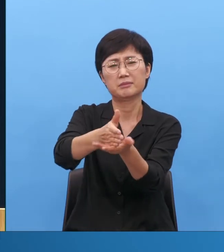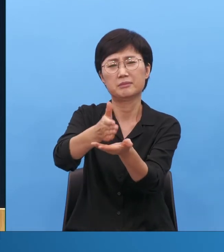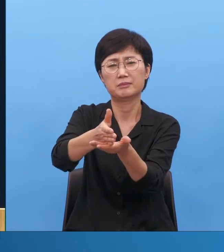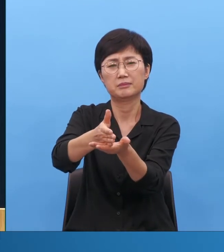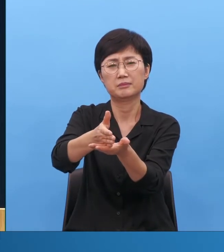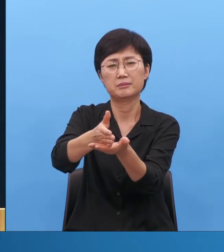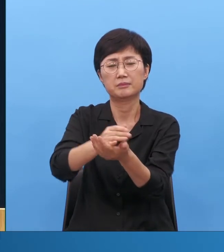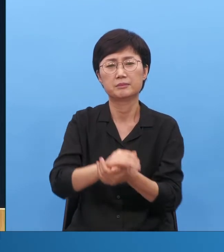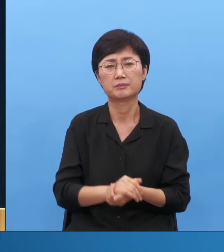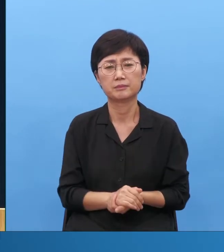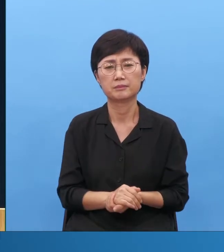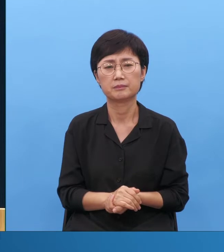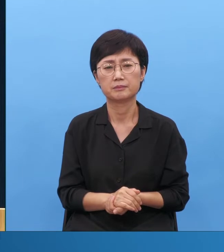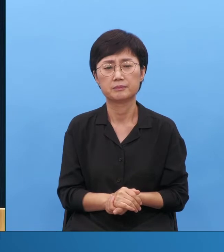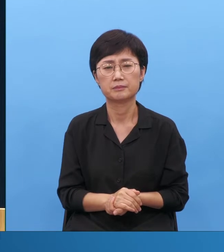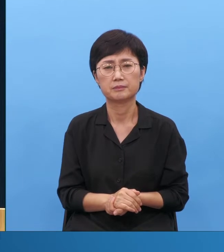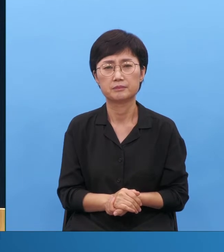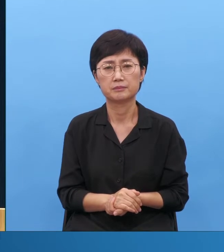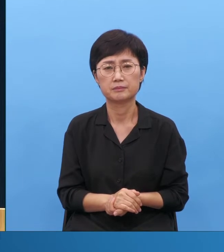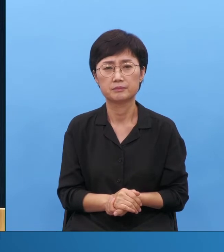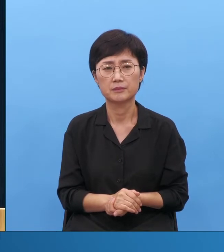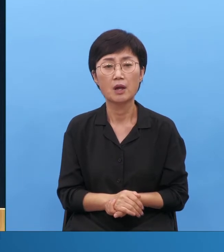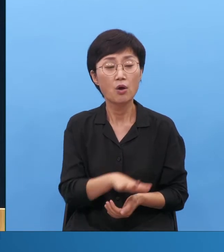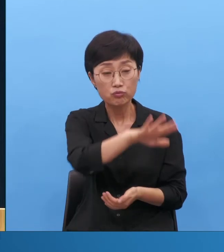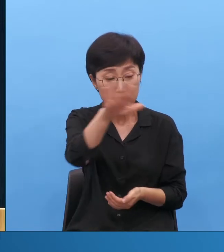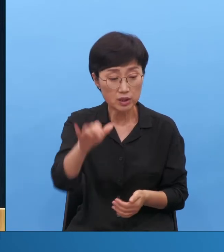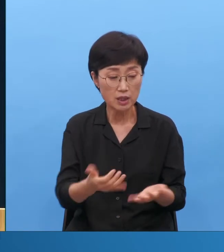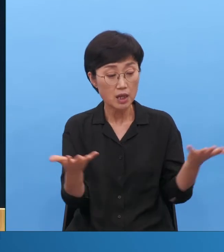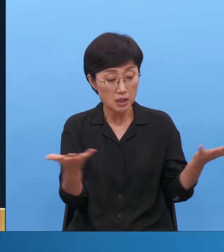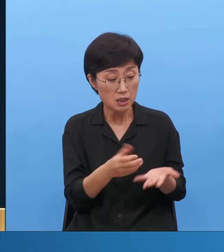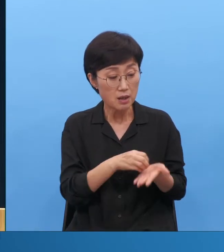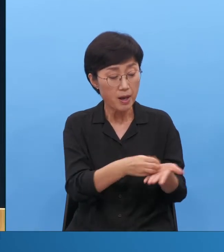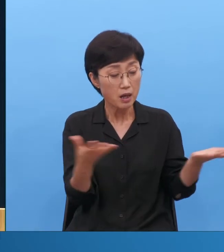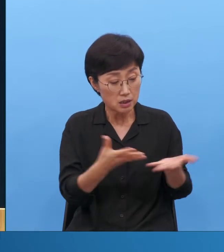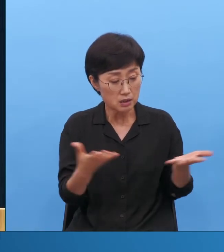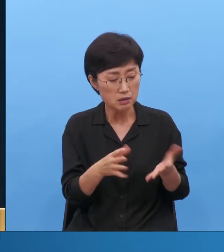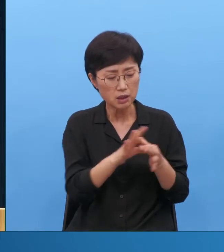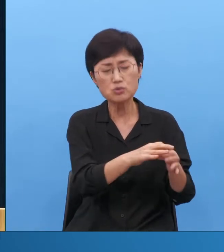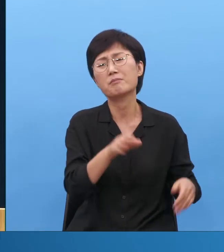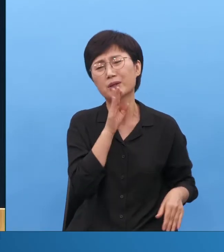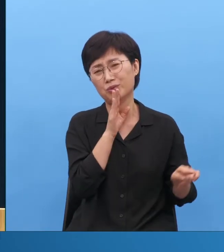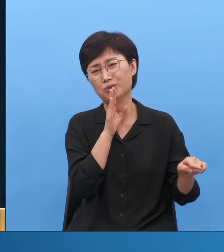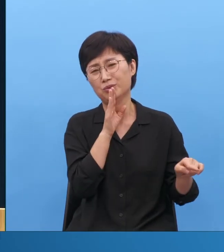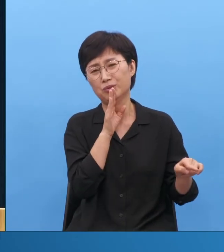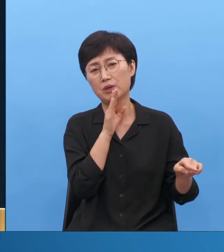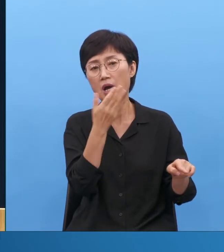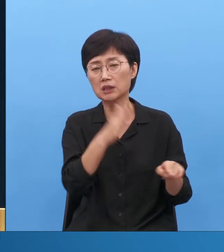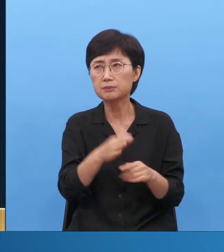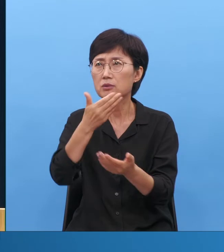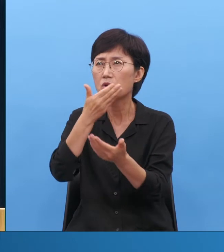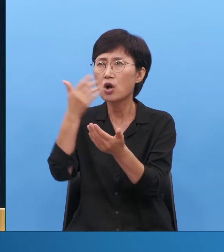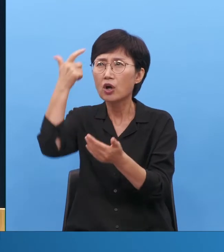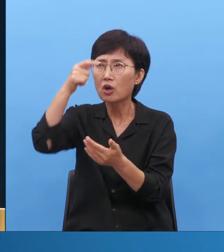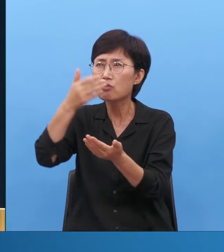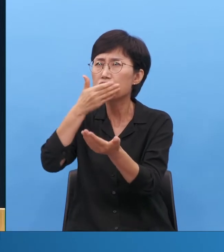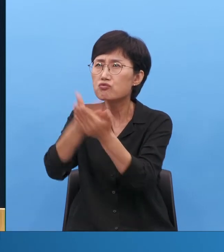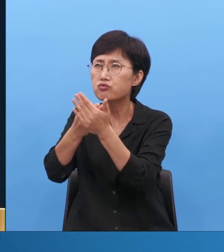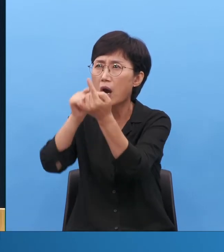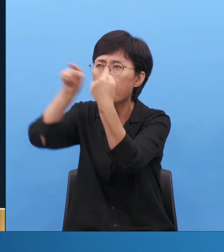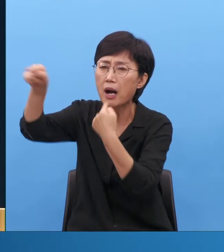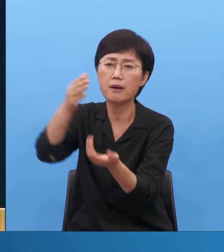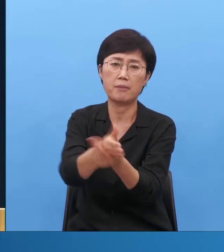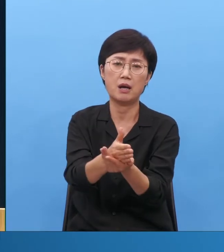여러분, 다른 거 하지 마라 말이 아니잖아요. 중요한 걸 놓치지 말라는 겁니다. I'm not telling you not to do other things. I'm telling you not to lose hold of what is most